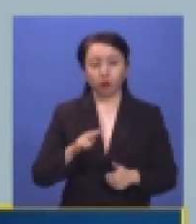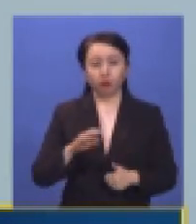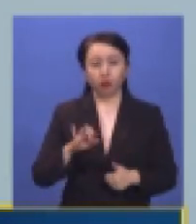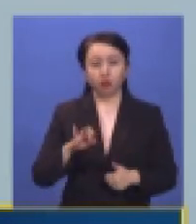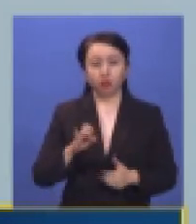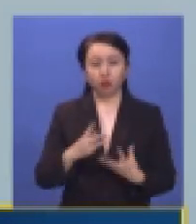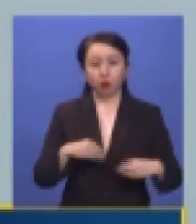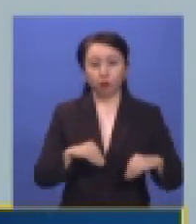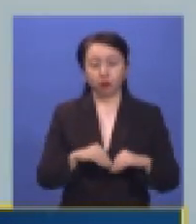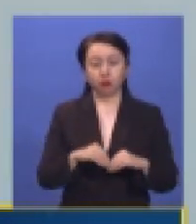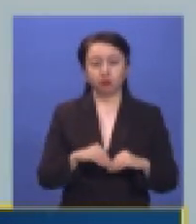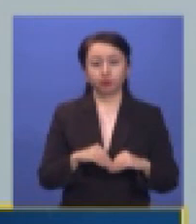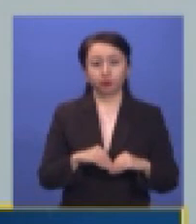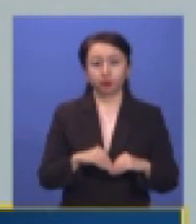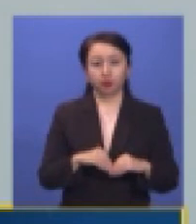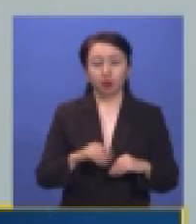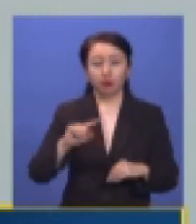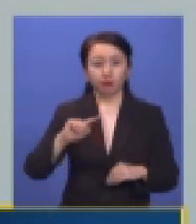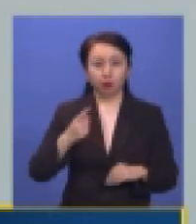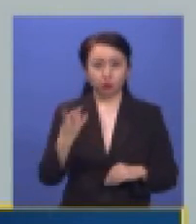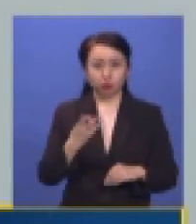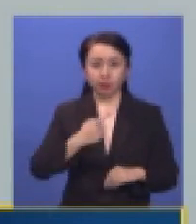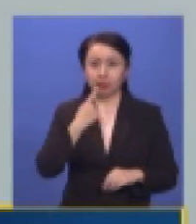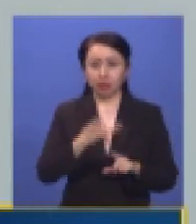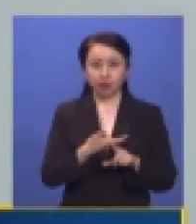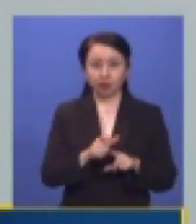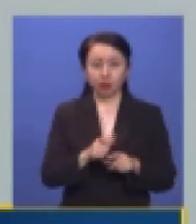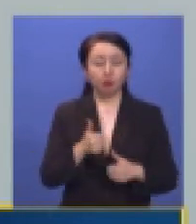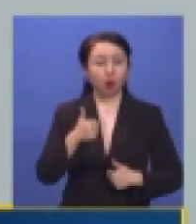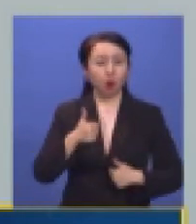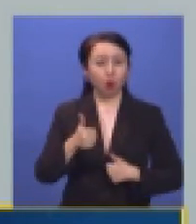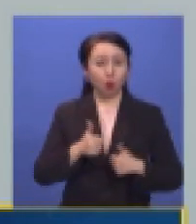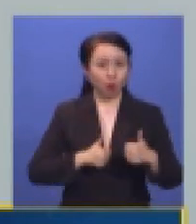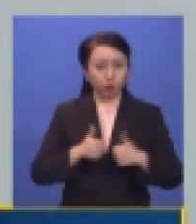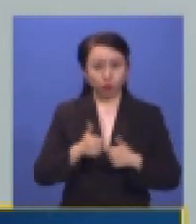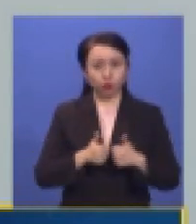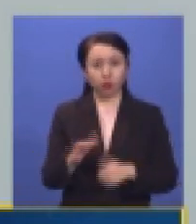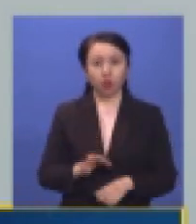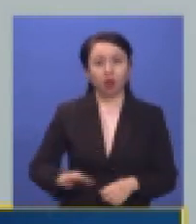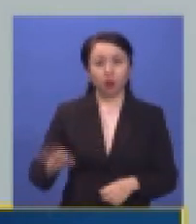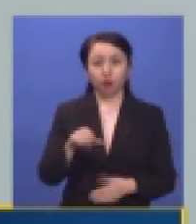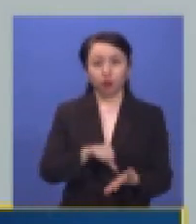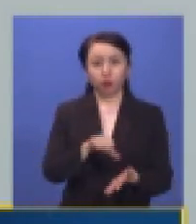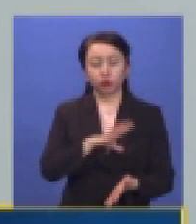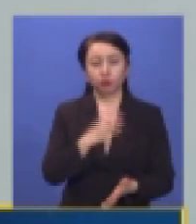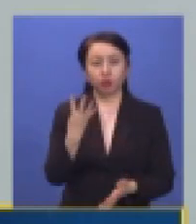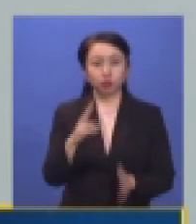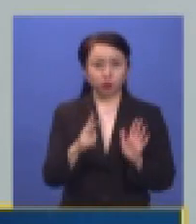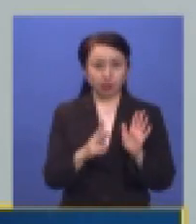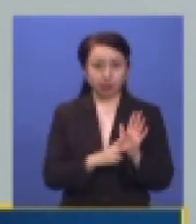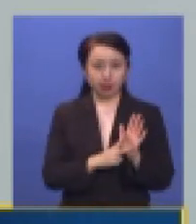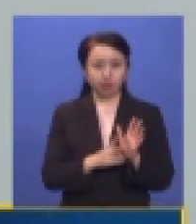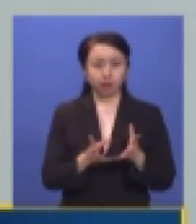Отбасы». Вообще нужно сказать, что в этом конкурсе от нашей области приняло участие 47